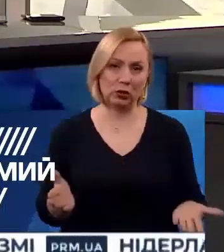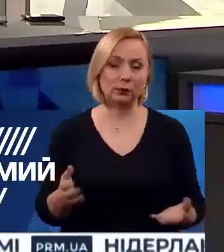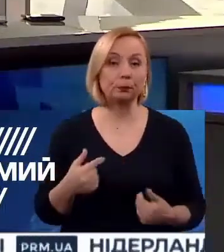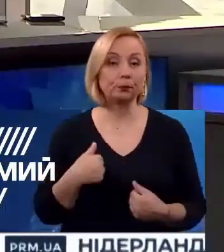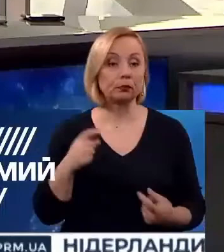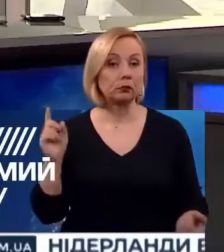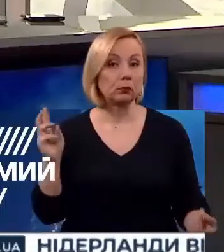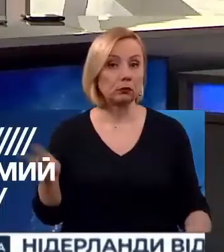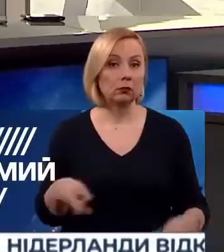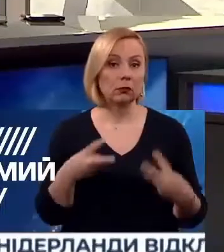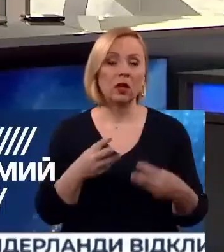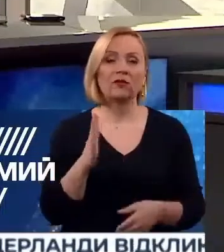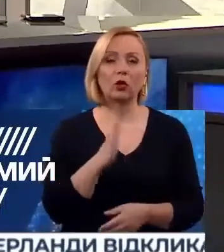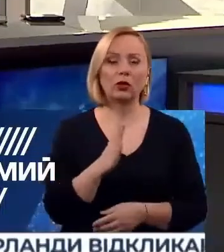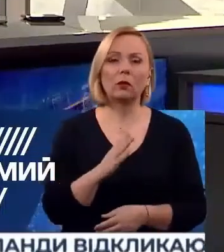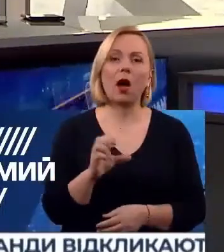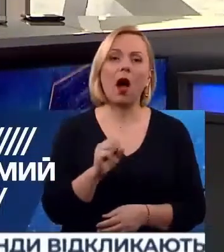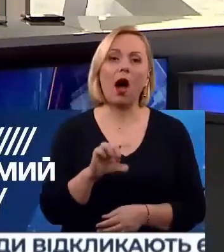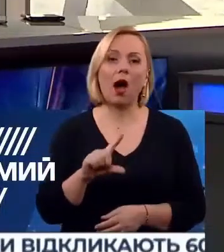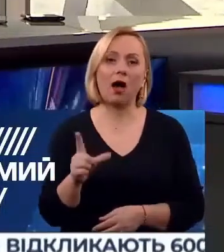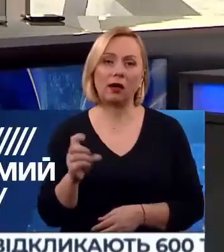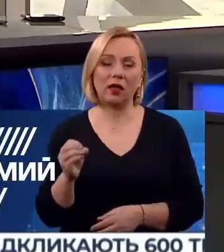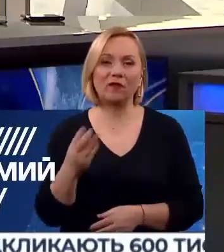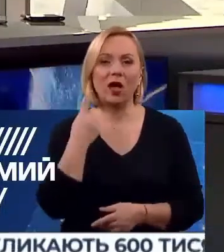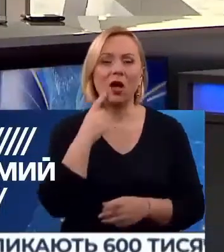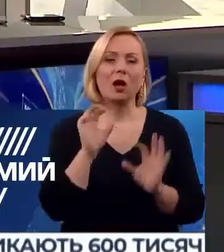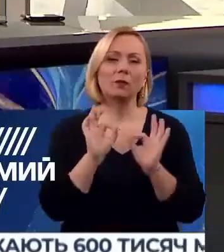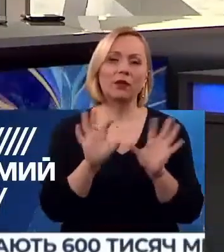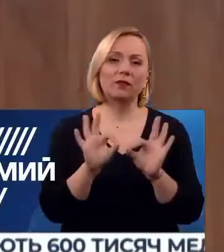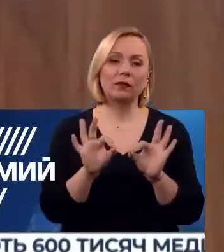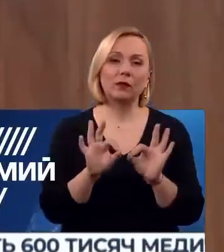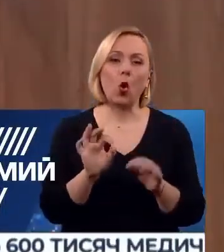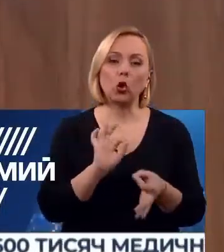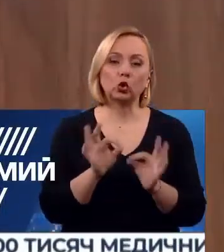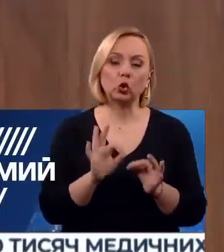Вадим Арістов, стратег, інфекціоніст, консультант з управління змінами. Дякуємо.